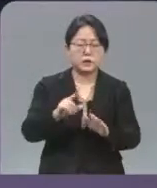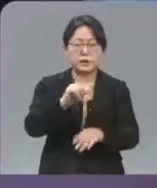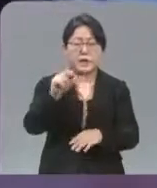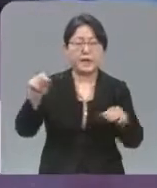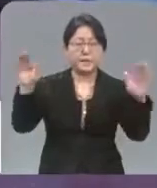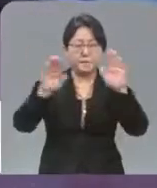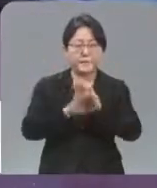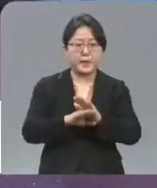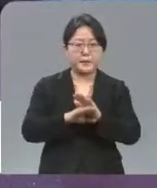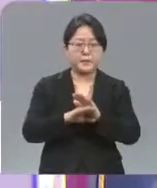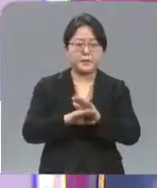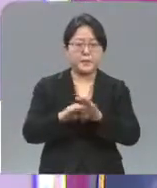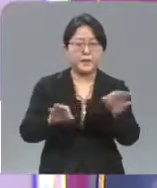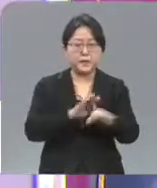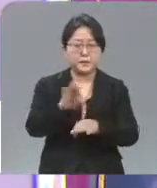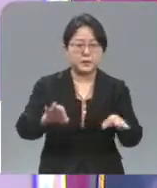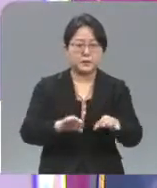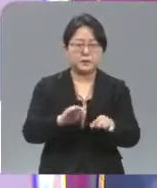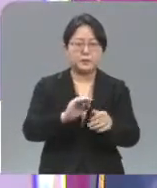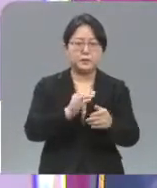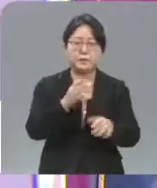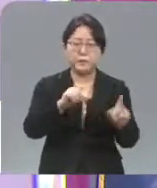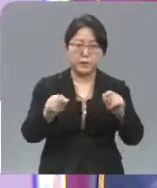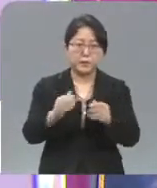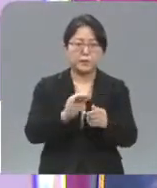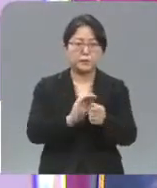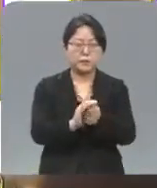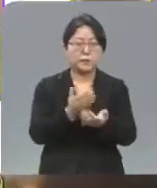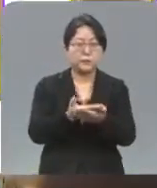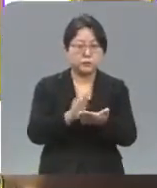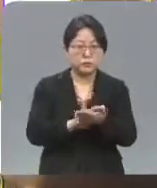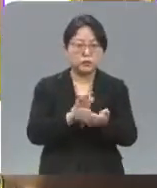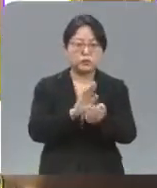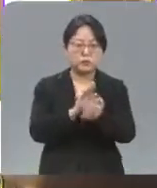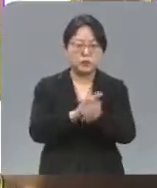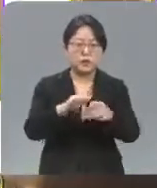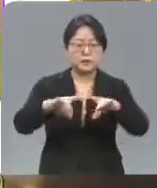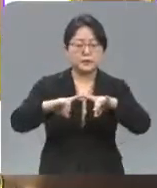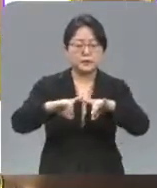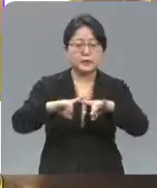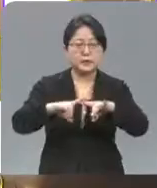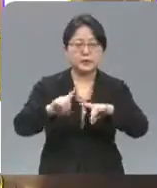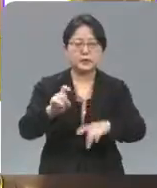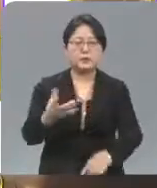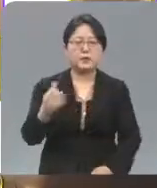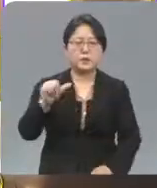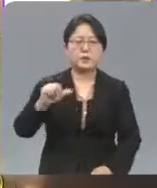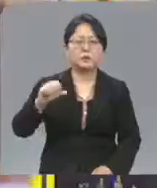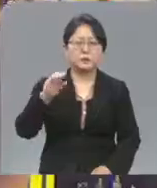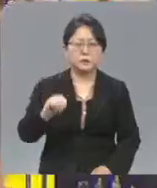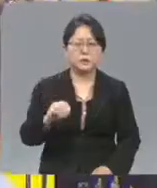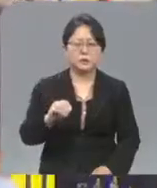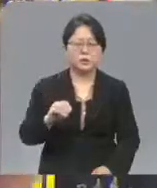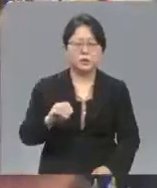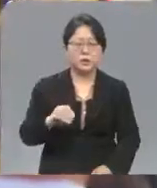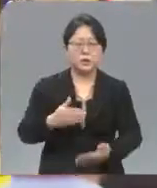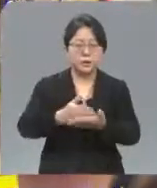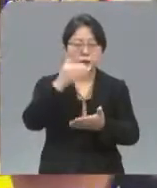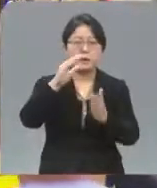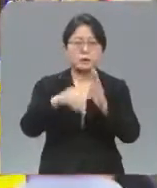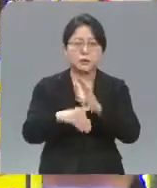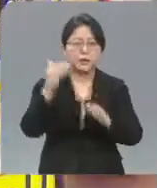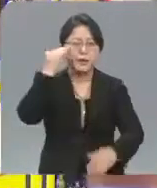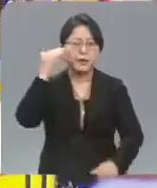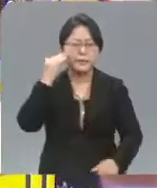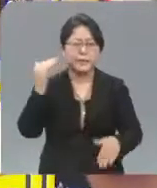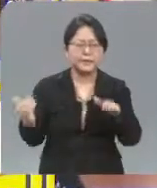야시장 조성해드린 예산은 푸드트럭과 트레일러 개조 구입 지원금, 전기 공사비 등 모두 11억 5천만 원. 개장 당시